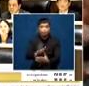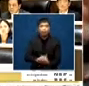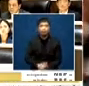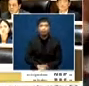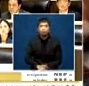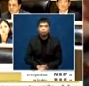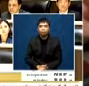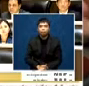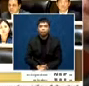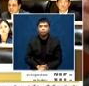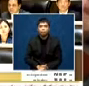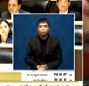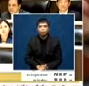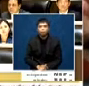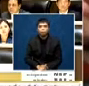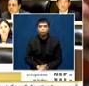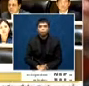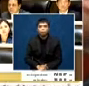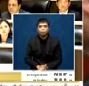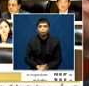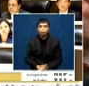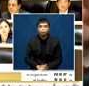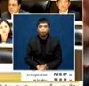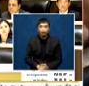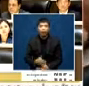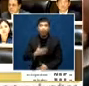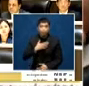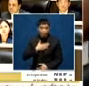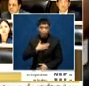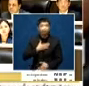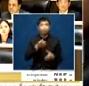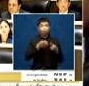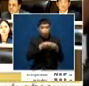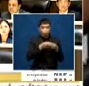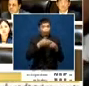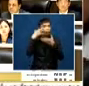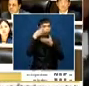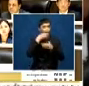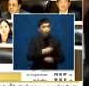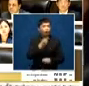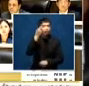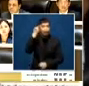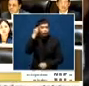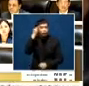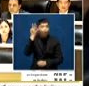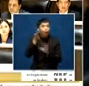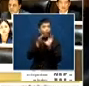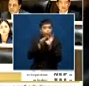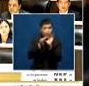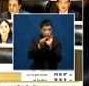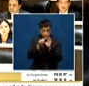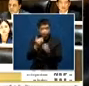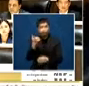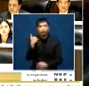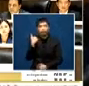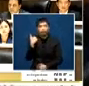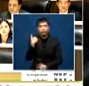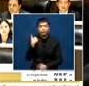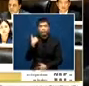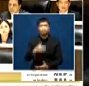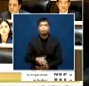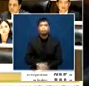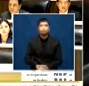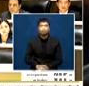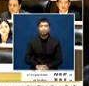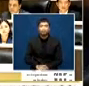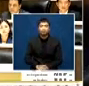มทุกอย่างจะจบได้ว่าที่นายกส่วนใครจะเป็นพระเอกในวันนั้นมีความเป็นไปได้ทั้งนั้นไม่ว่าจะเป็นผู้หญิงผู้ชายนะครับโอ้นี่ใช้คำว่าเพศที่3อี